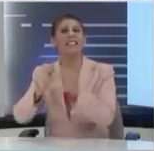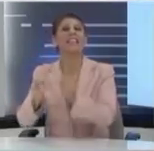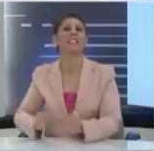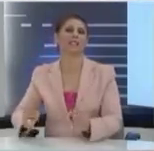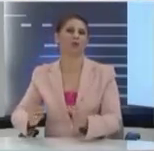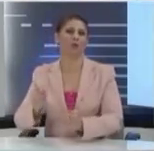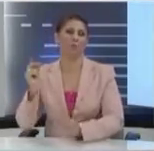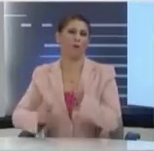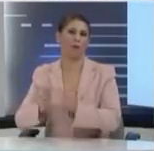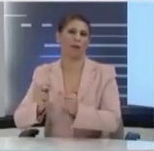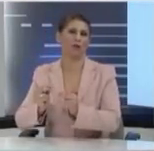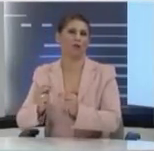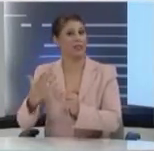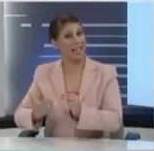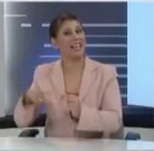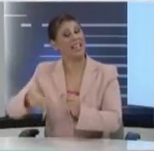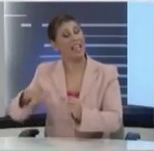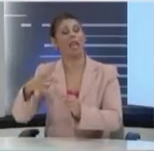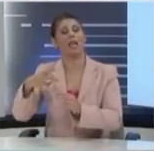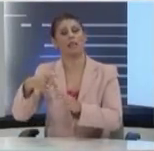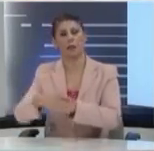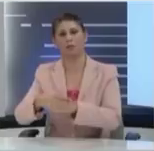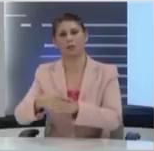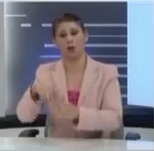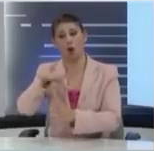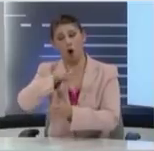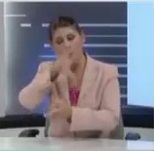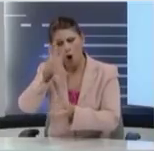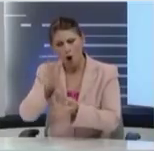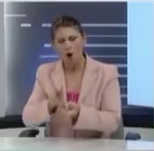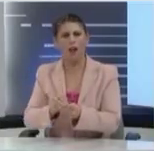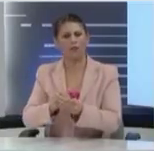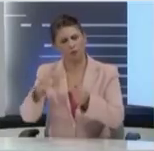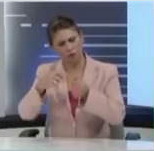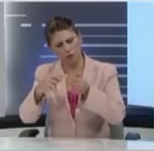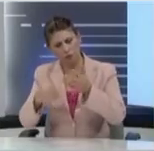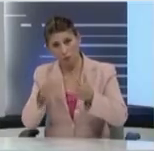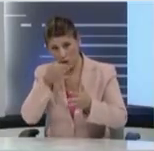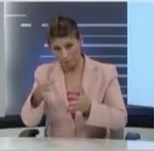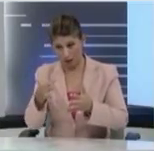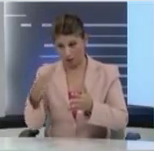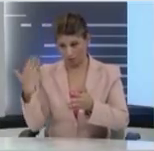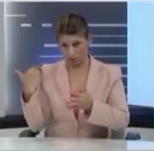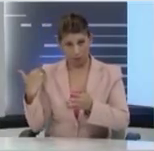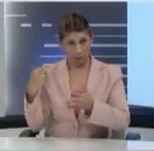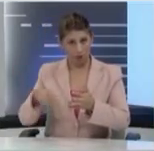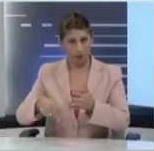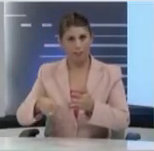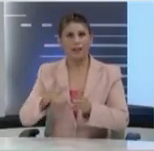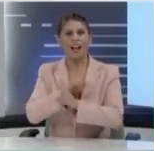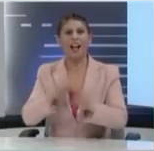Αυτά, κυρίες και κύριοι συνάδελφοι, συνιστούν για μας ένα καθαρό μήνυμα προς τον ελληνικό